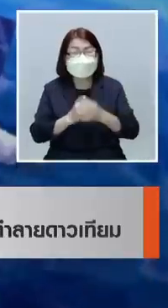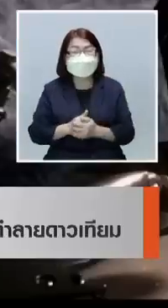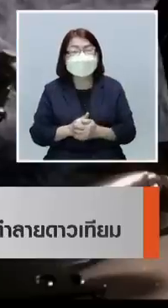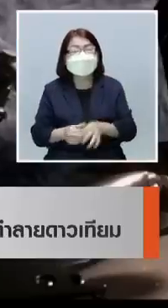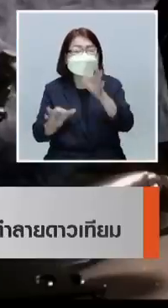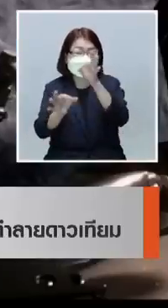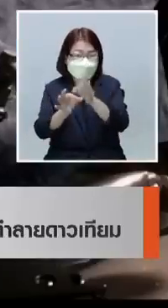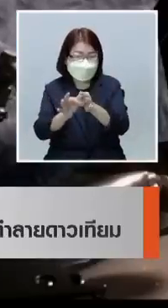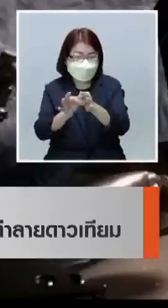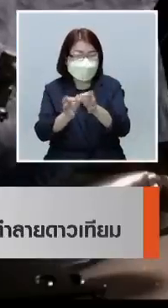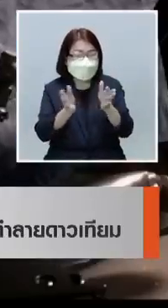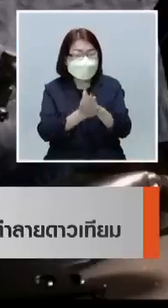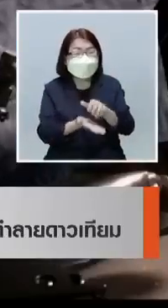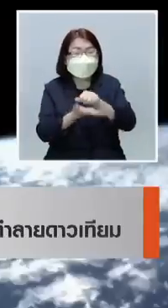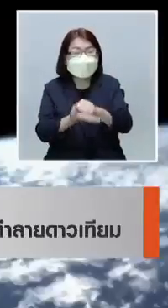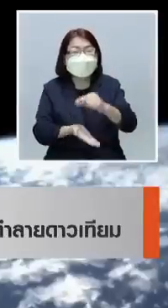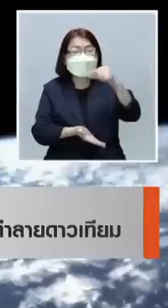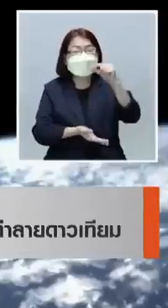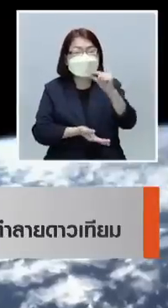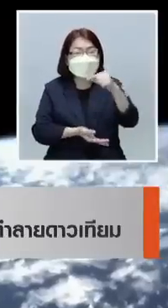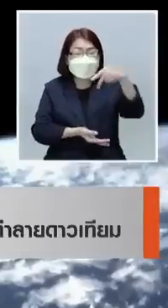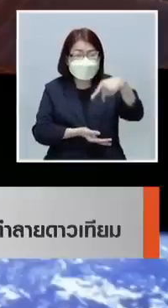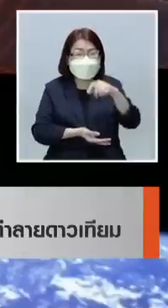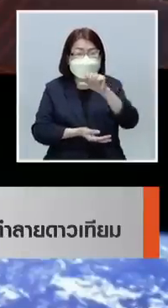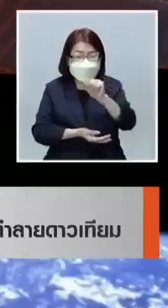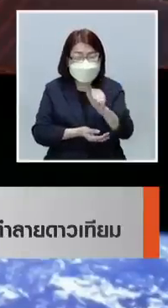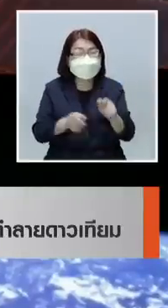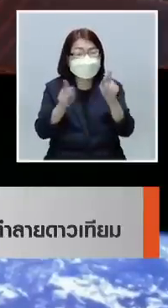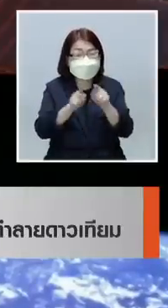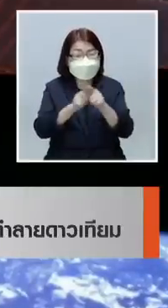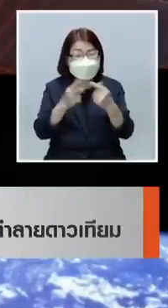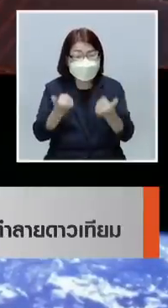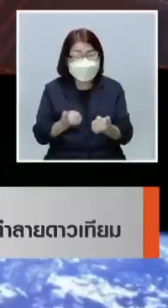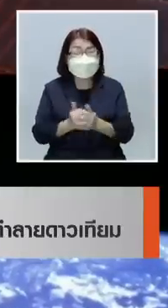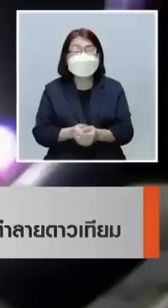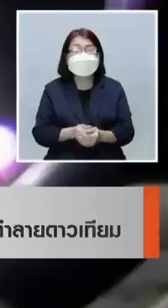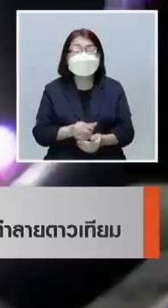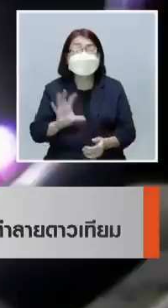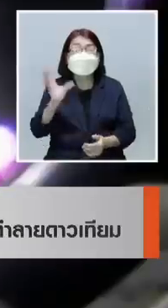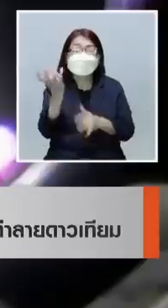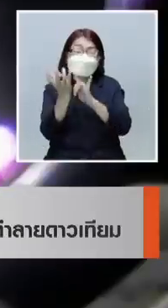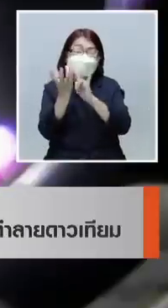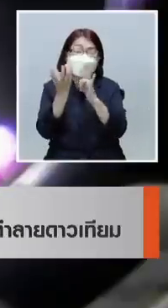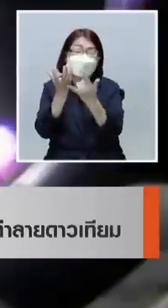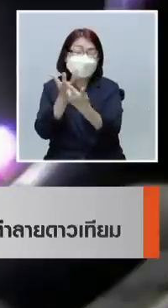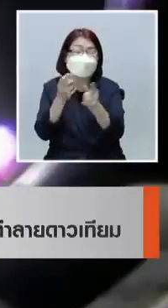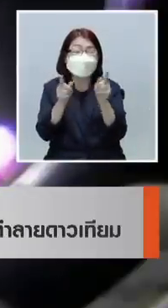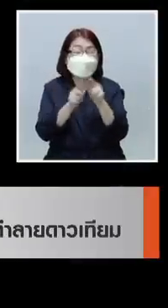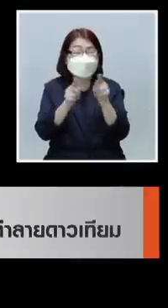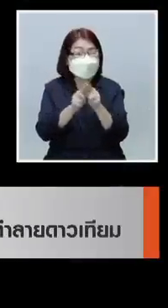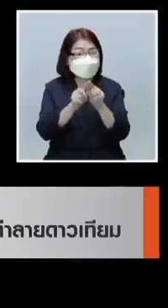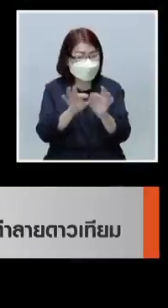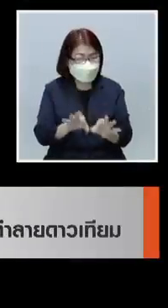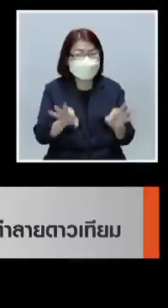ธนาคารแล้วก็บริการ GPS ในขณะเดียวกันอวกาศเองตอนนี้อย่างที่บอกนะคะก็กลายเป็นหนึ่งในสมรภูมิสำ